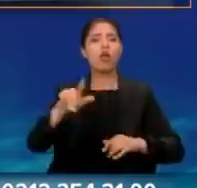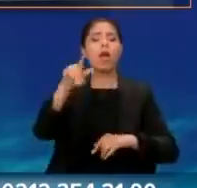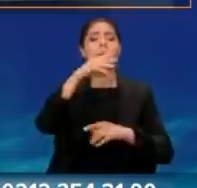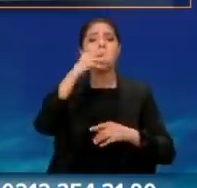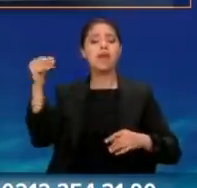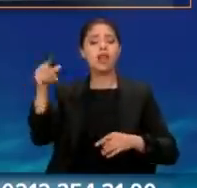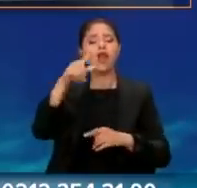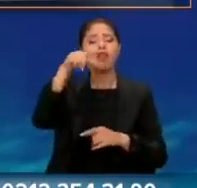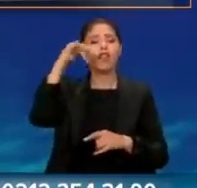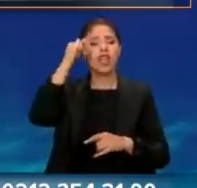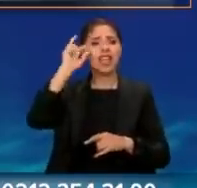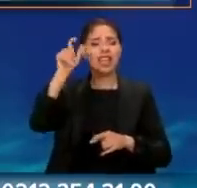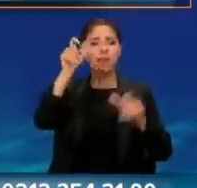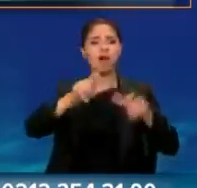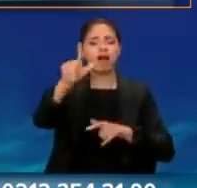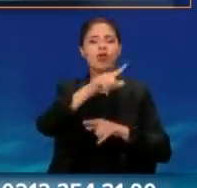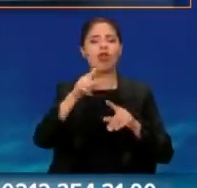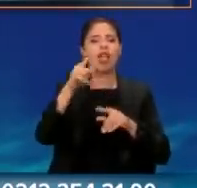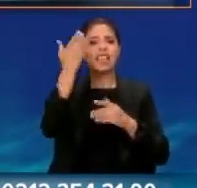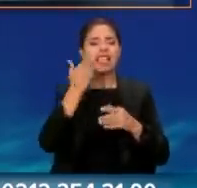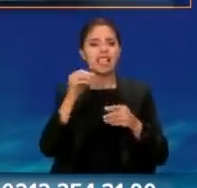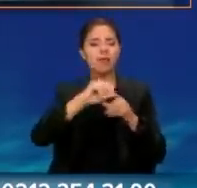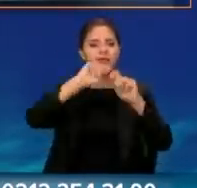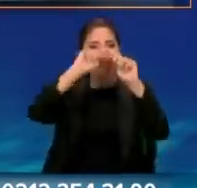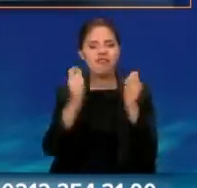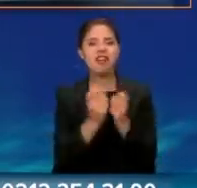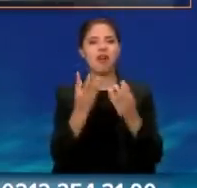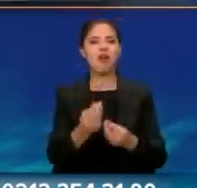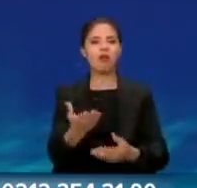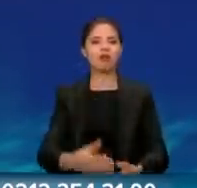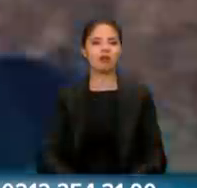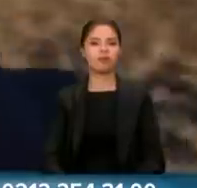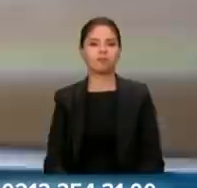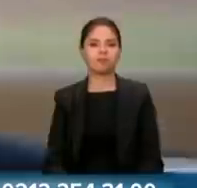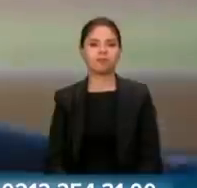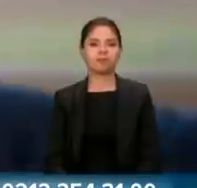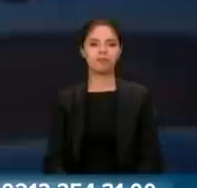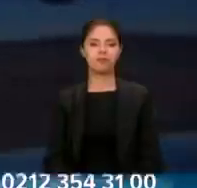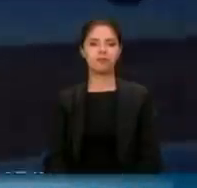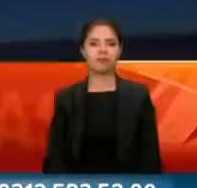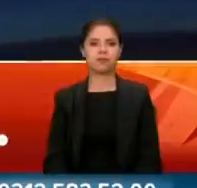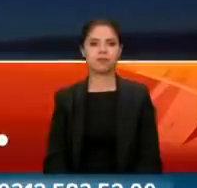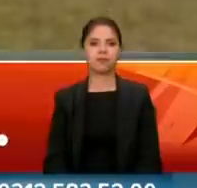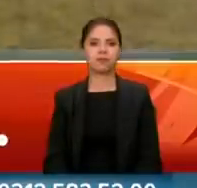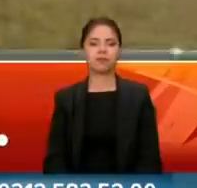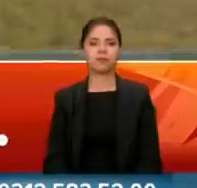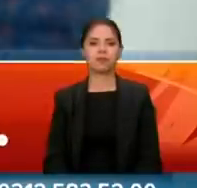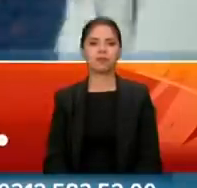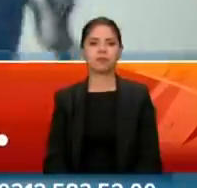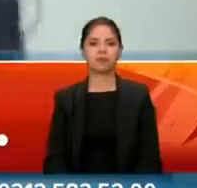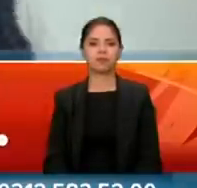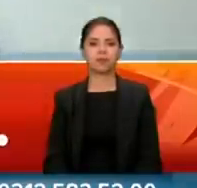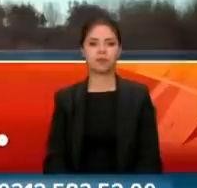anda Ercan'ı izlemek için ekran başına geçince dizi reyting rekoru kırdı. Padre, raptaron a tu